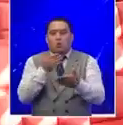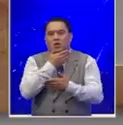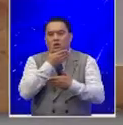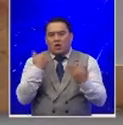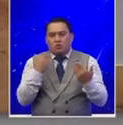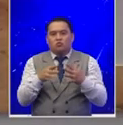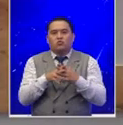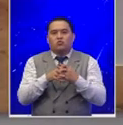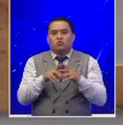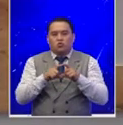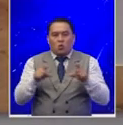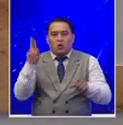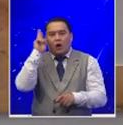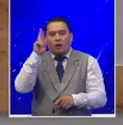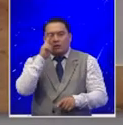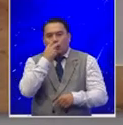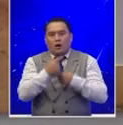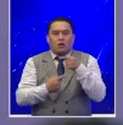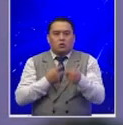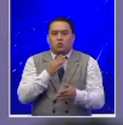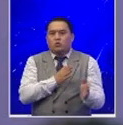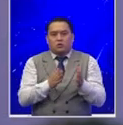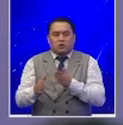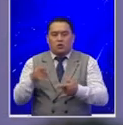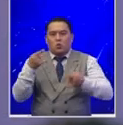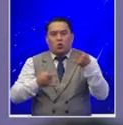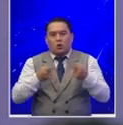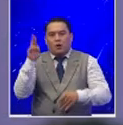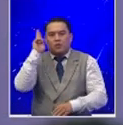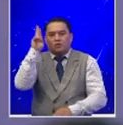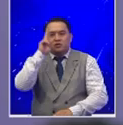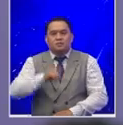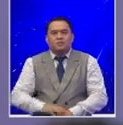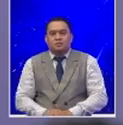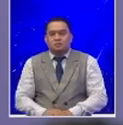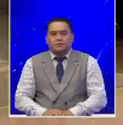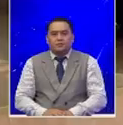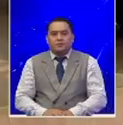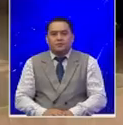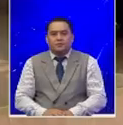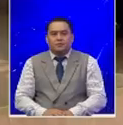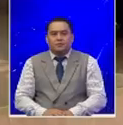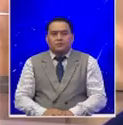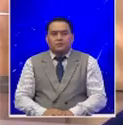вовсе, школьники обучаются в традиционном режиме или по телеурокам.